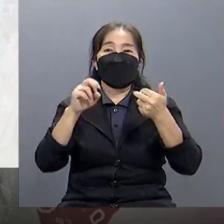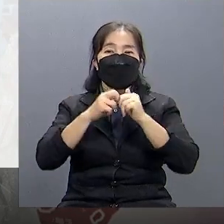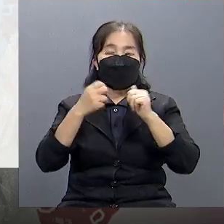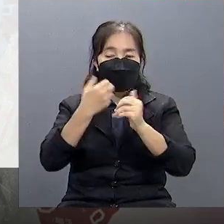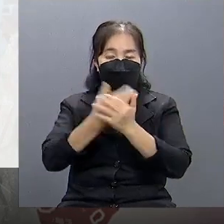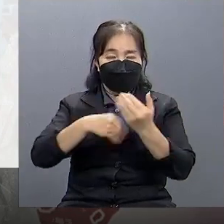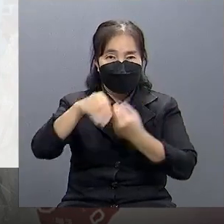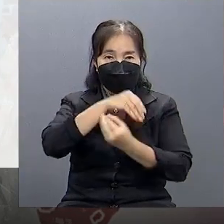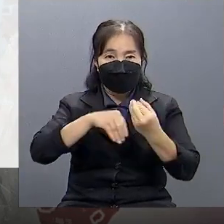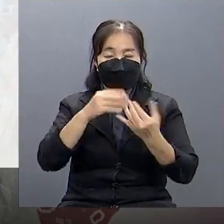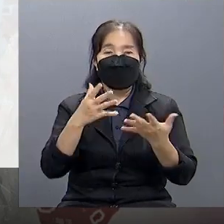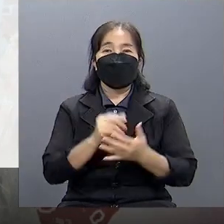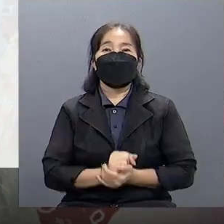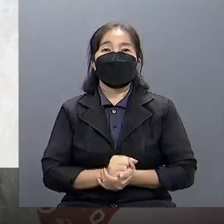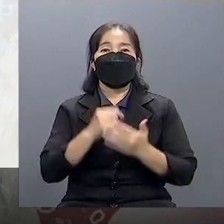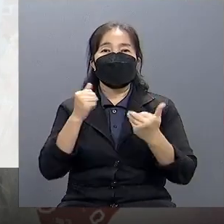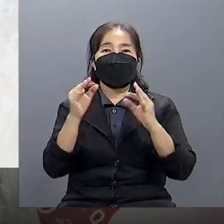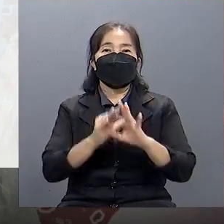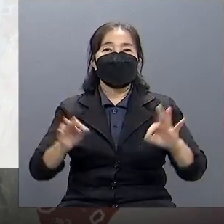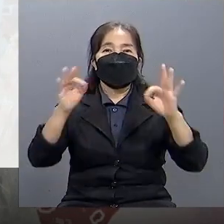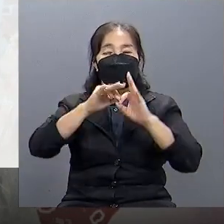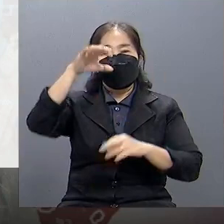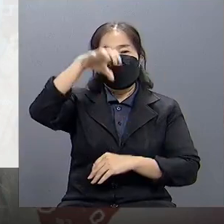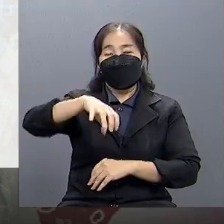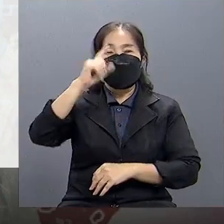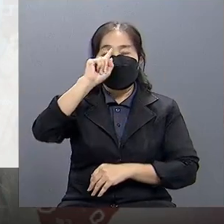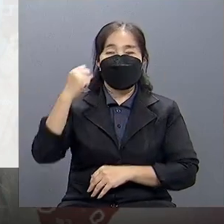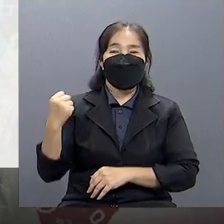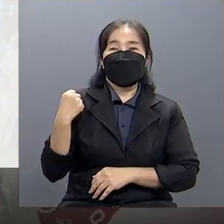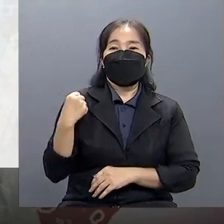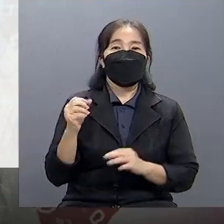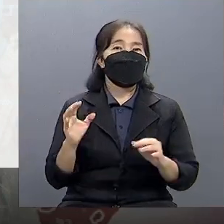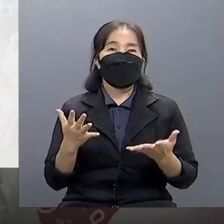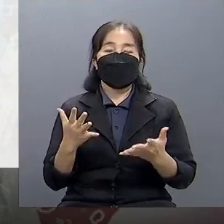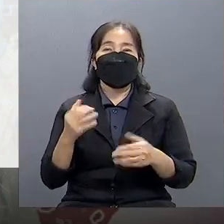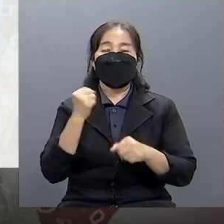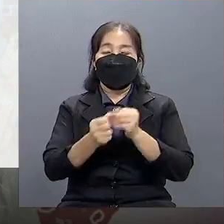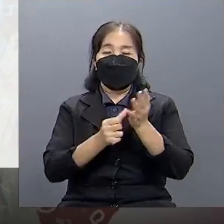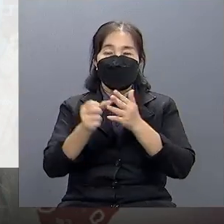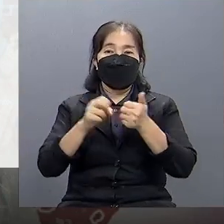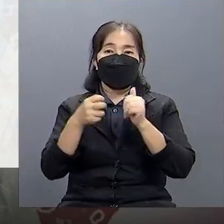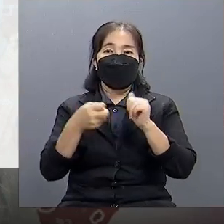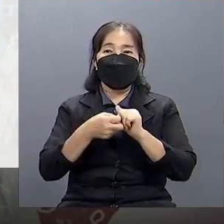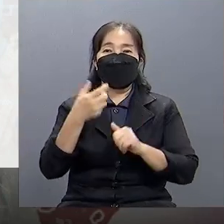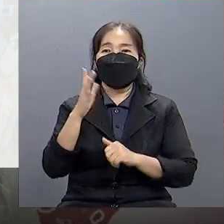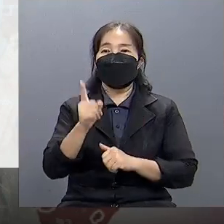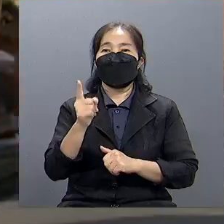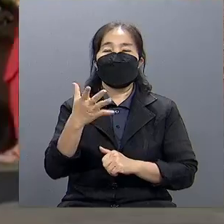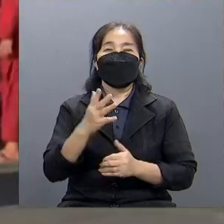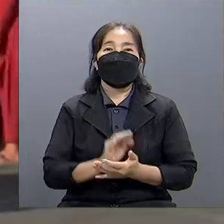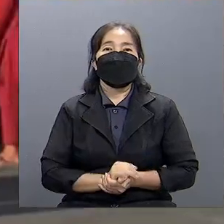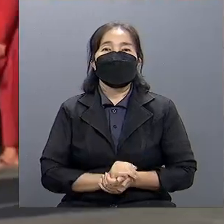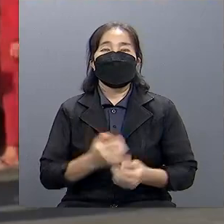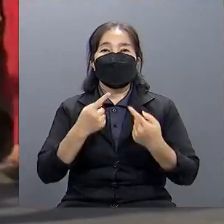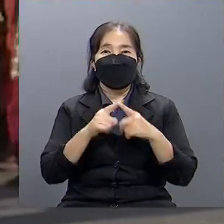เฉพาะอย่างยิ่งการขาดสถาบันที่เข้มแข็งที่จะเข้ามาจัดการกับปัญหาการทุจริตได้อย่างจริงจังค่ะแต่การทุจริตอ